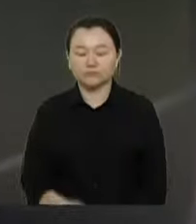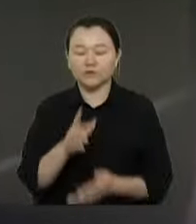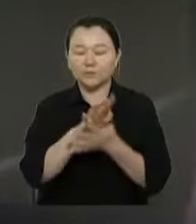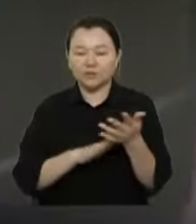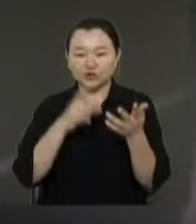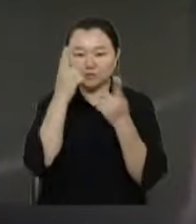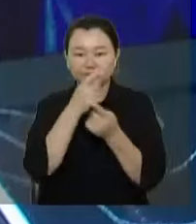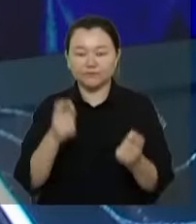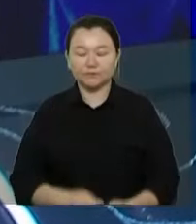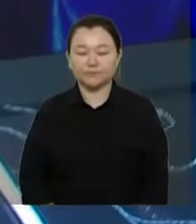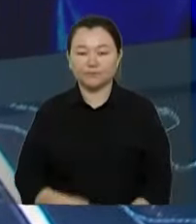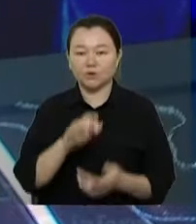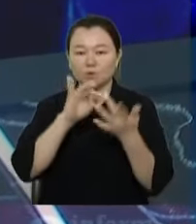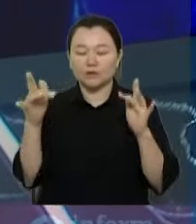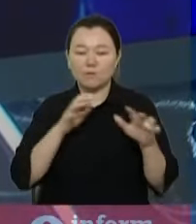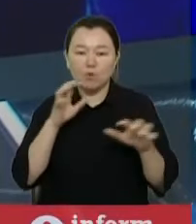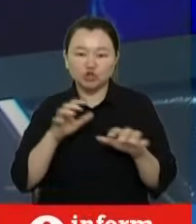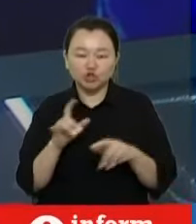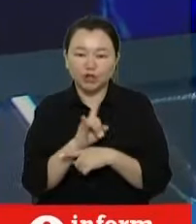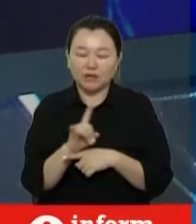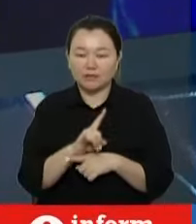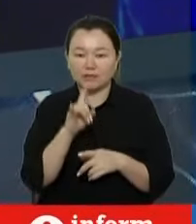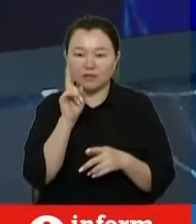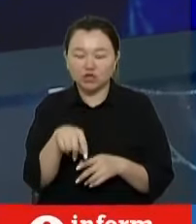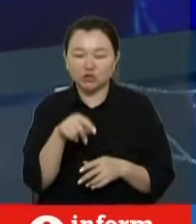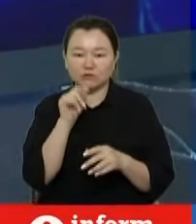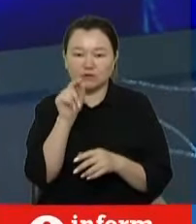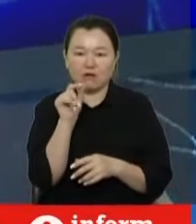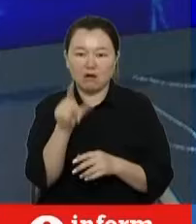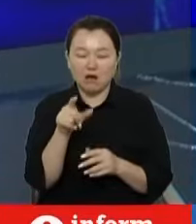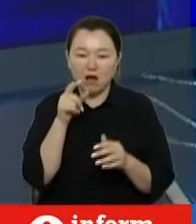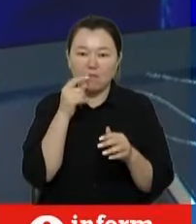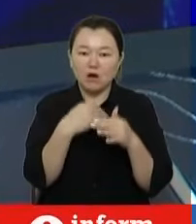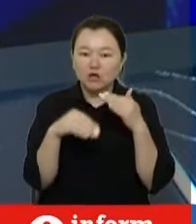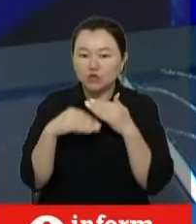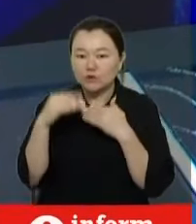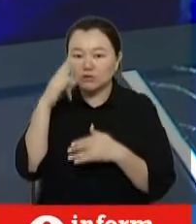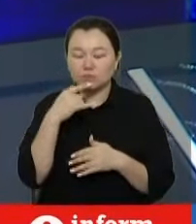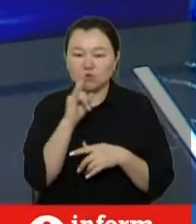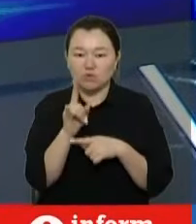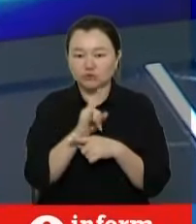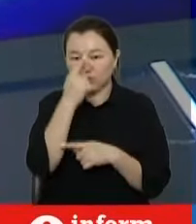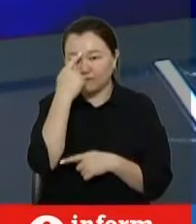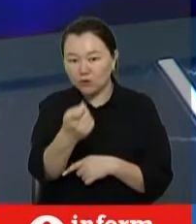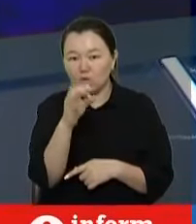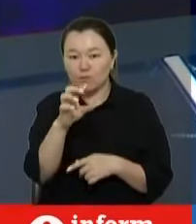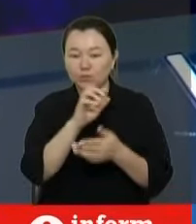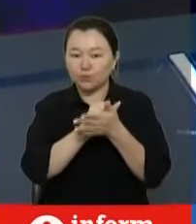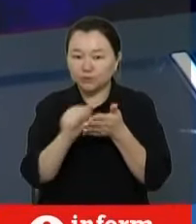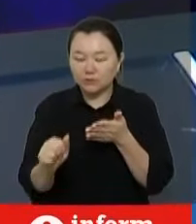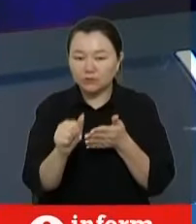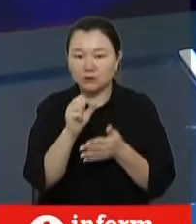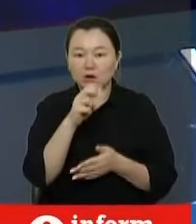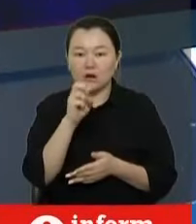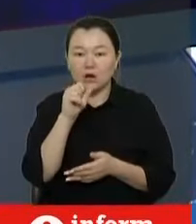Продолжаем эфир. Онлайн-мошенники добрались до Telegram. Они рассылают казахстанцам ложные уведомления об удалении аккаунта,